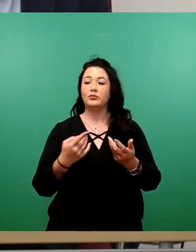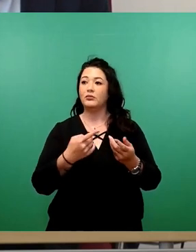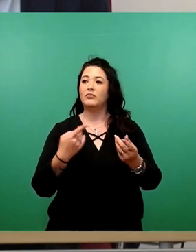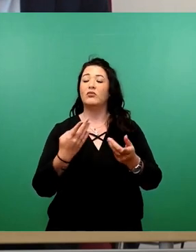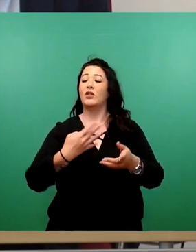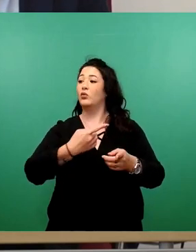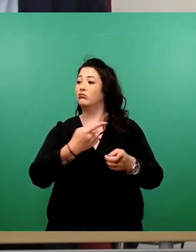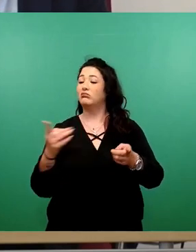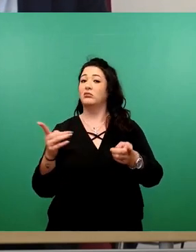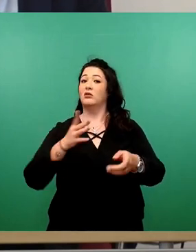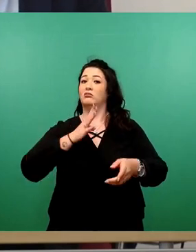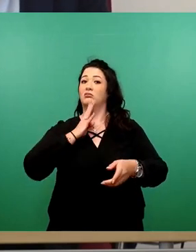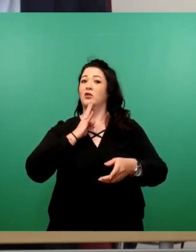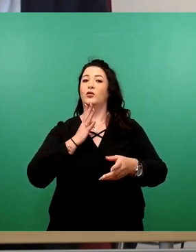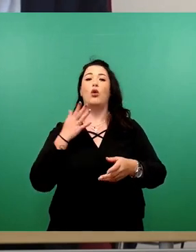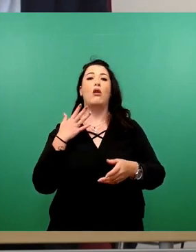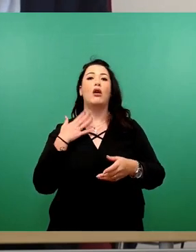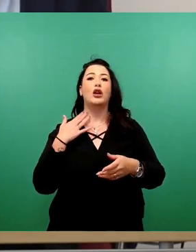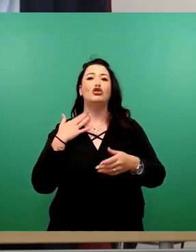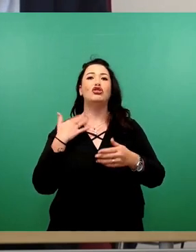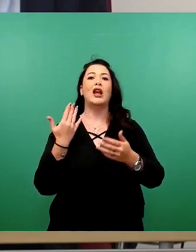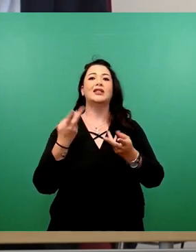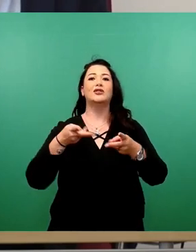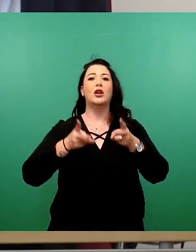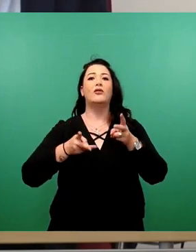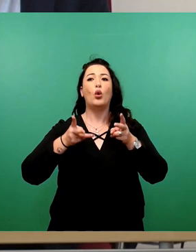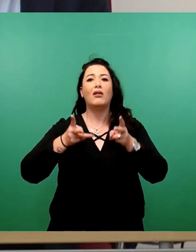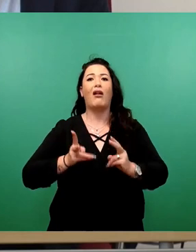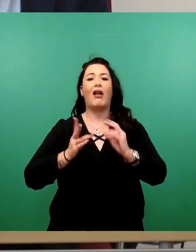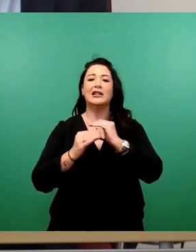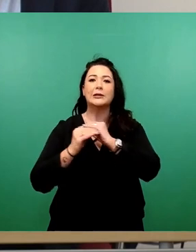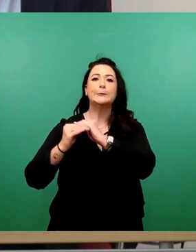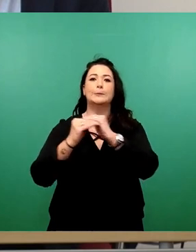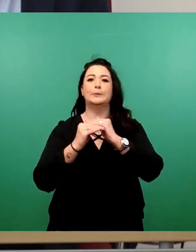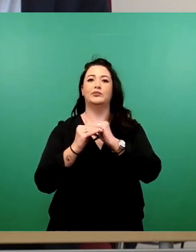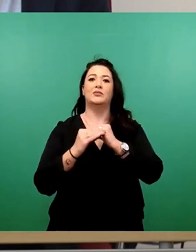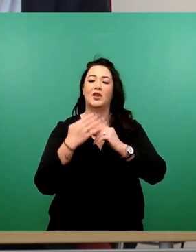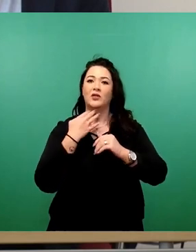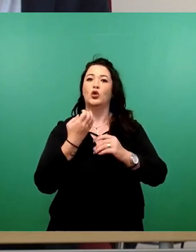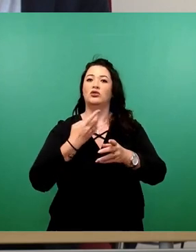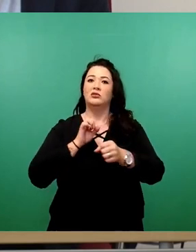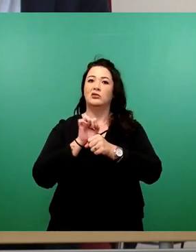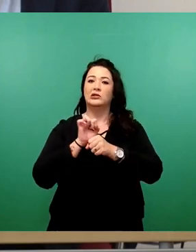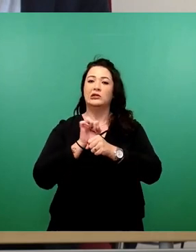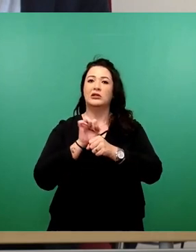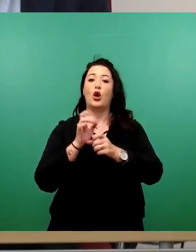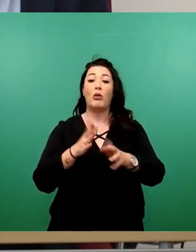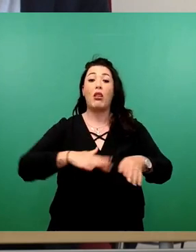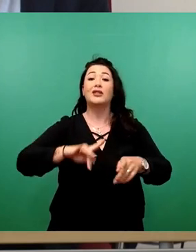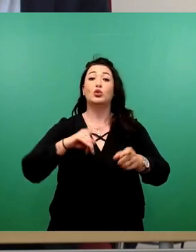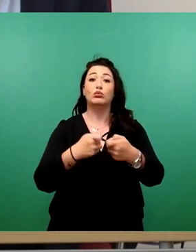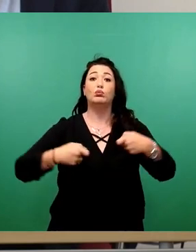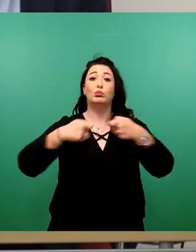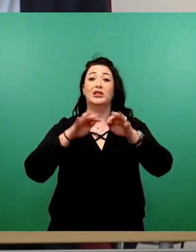über Gendergerechtigkeit agieren, genauso wenig auf Landes- und Bundesebene, denn da sind